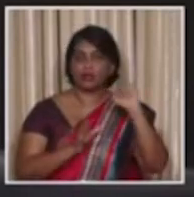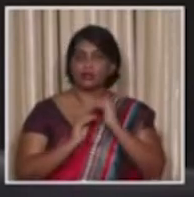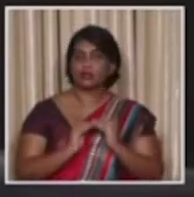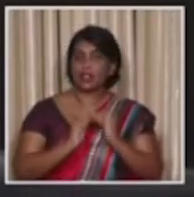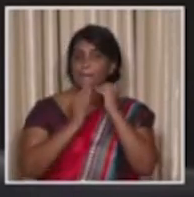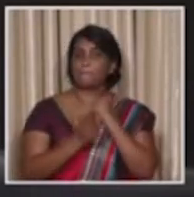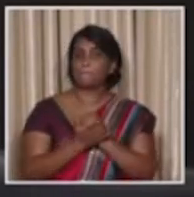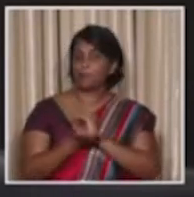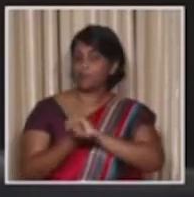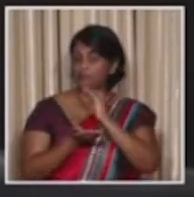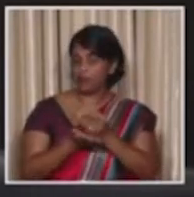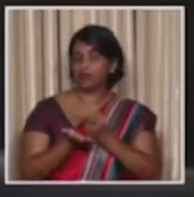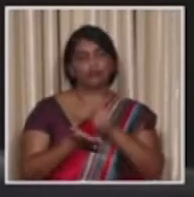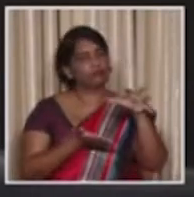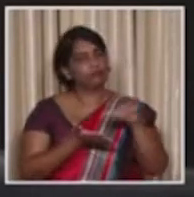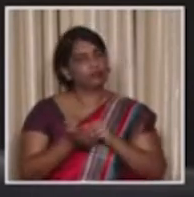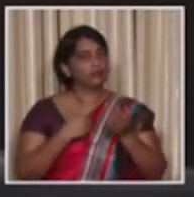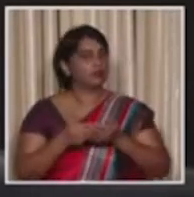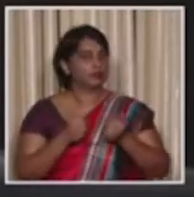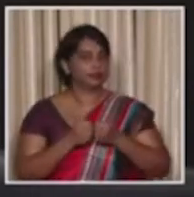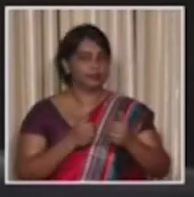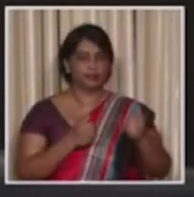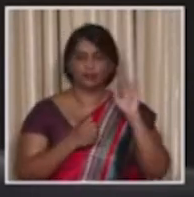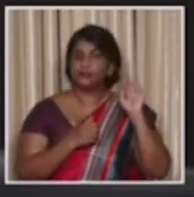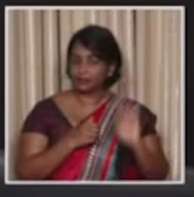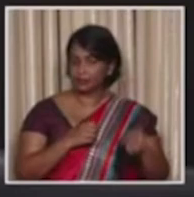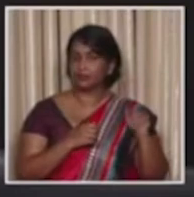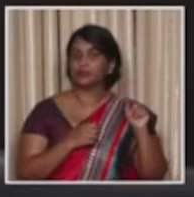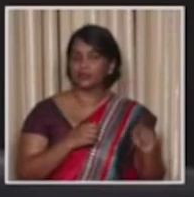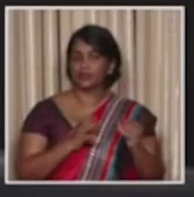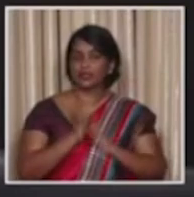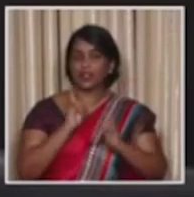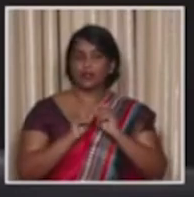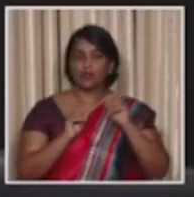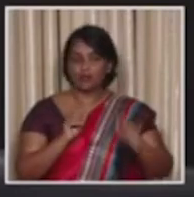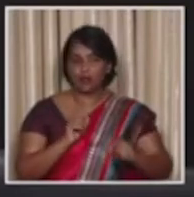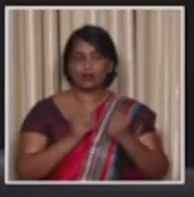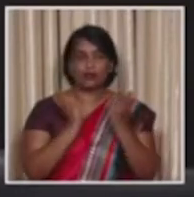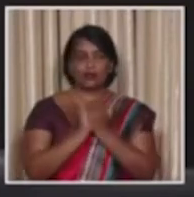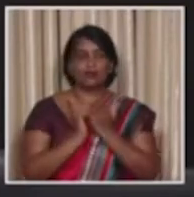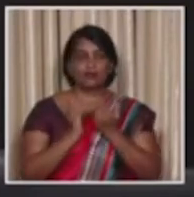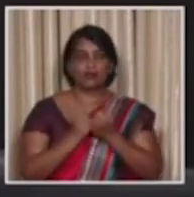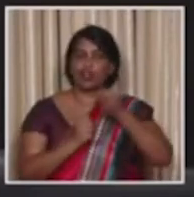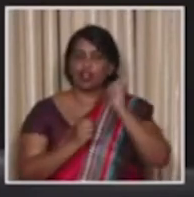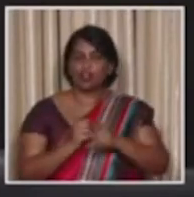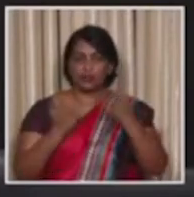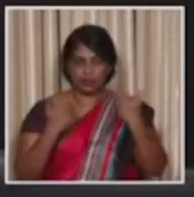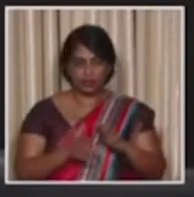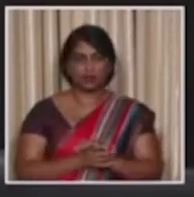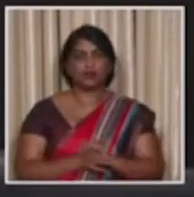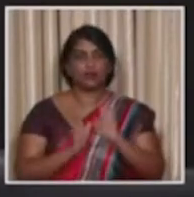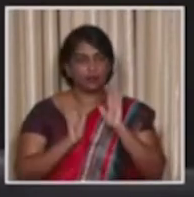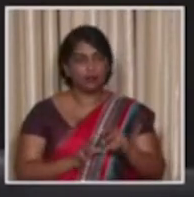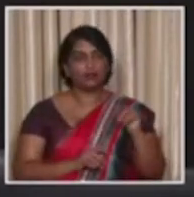සංවර්ධන බැංකුව අරමුදල් යොදා ගැනීමෙන් ඉදිකිරීම් කටයුතු ක්‍රියාත්මක කිරීම සඳහා අමාත්‍ය මණ්ඩල පත්‍රිකාවකින් අනුමැතිය ලැබී ඇත.